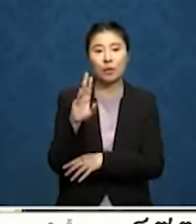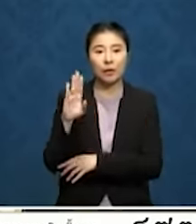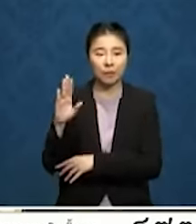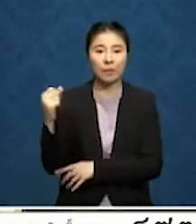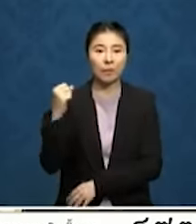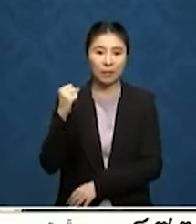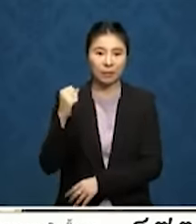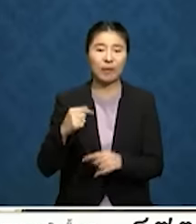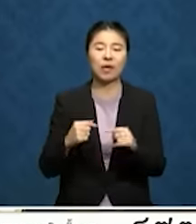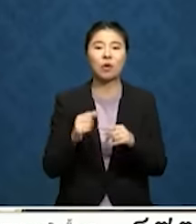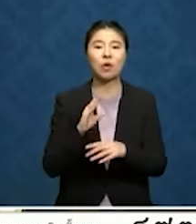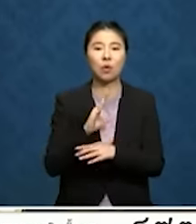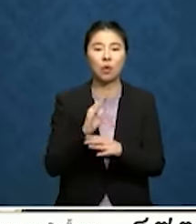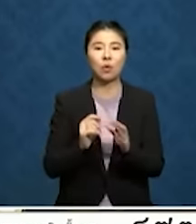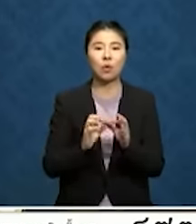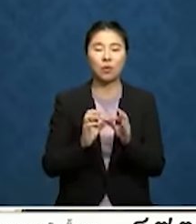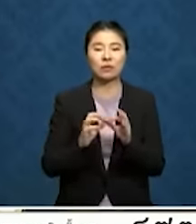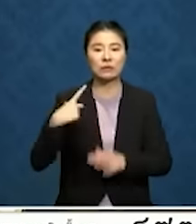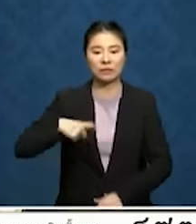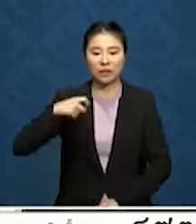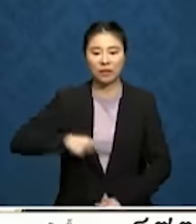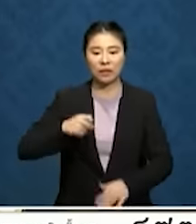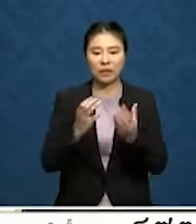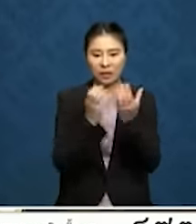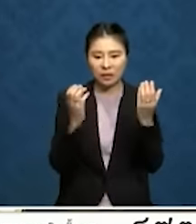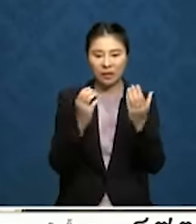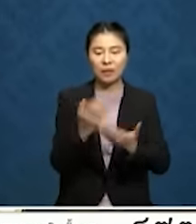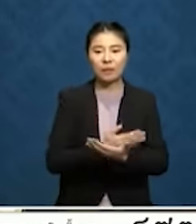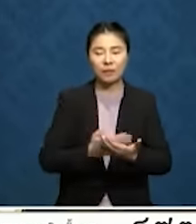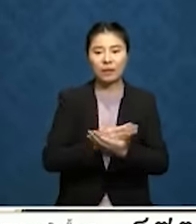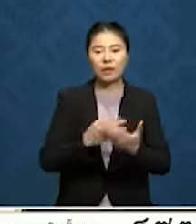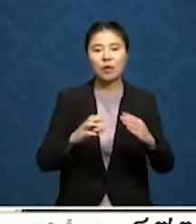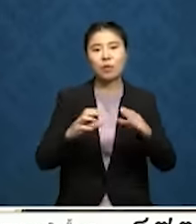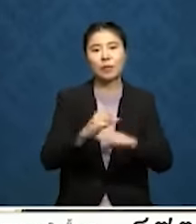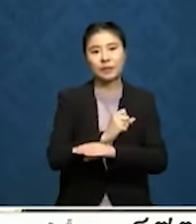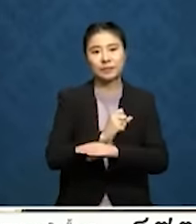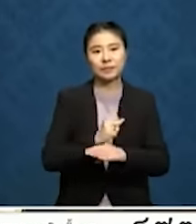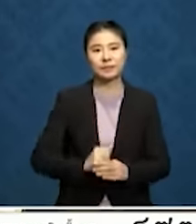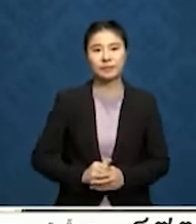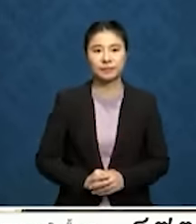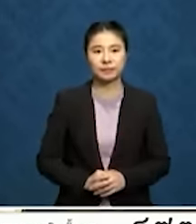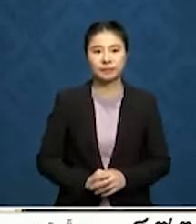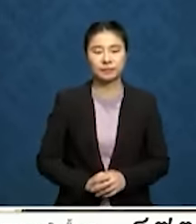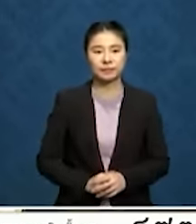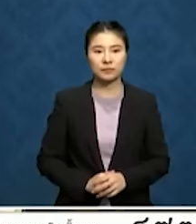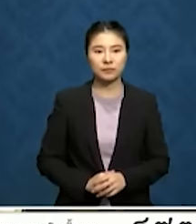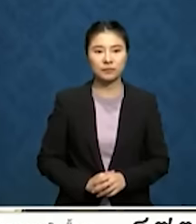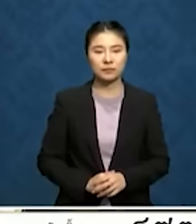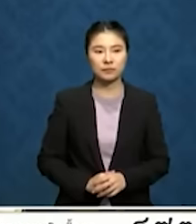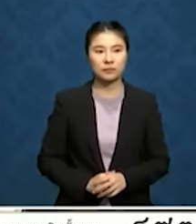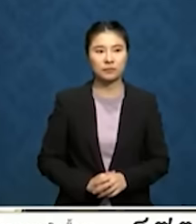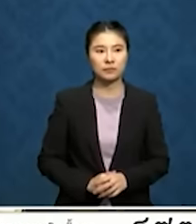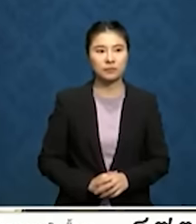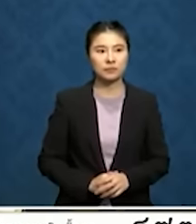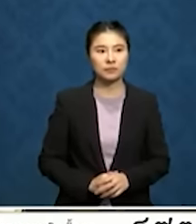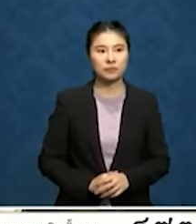ให้อำนาจล้นเกินจากกับศาลรัฐธรรมนูญในการพิจารณายุบพรรคการเมืองนอกจากการยุบพรรคการเมืองครับ